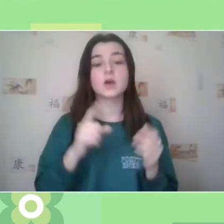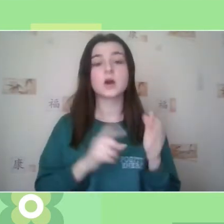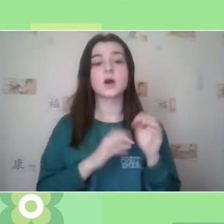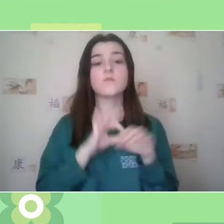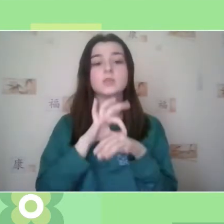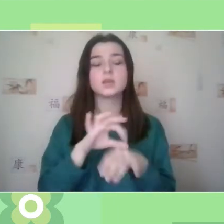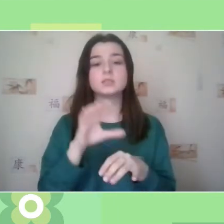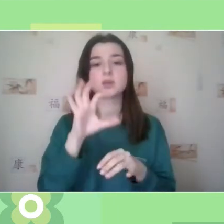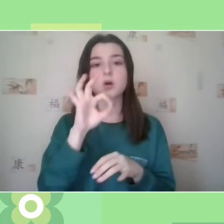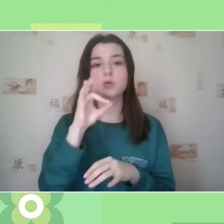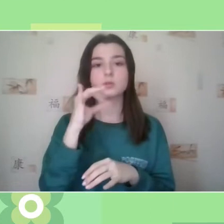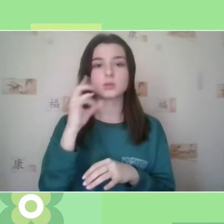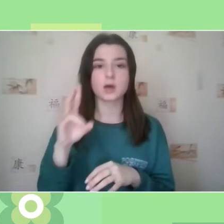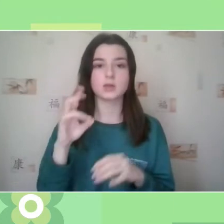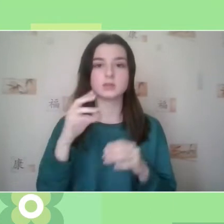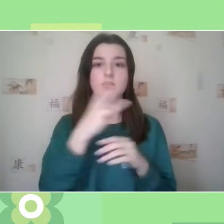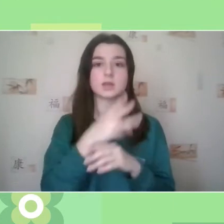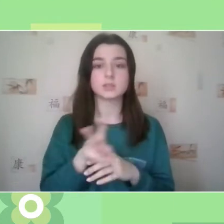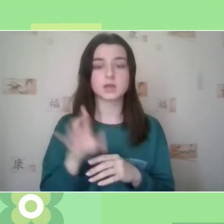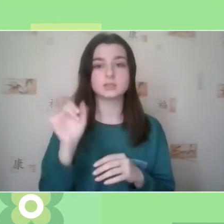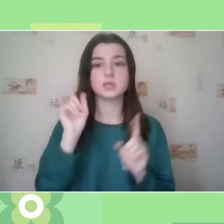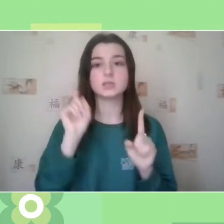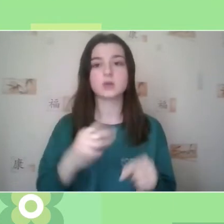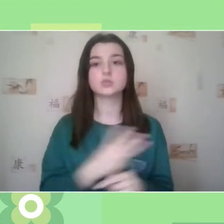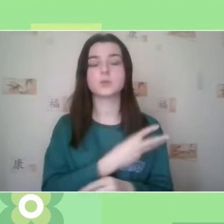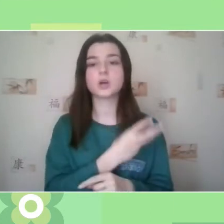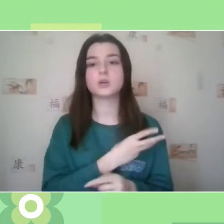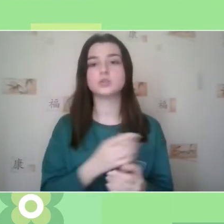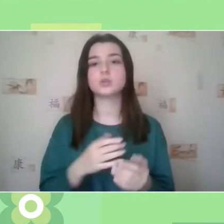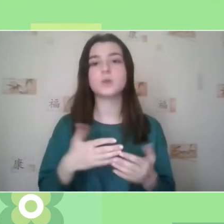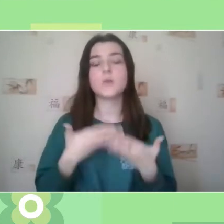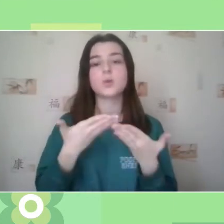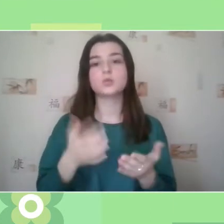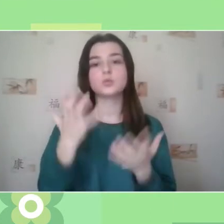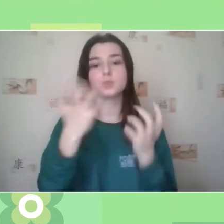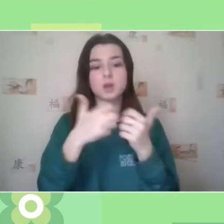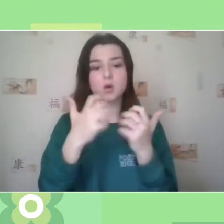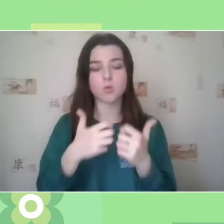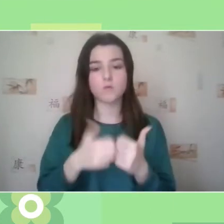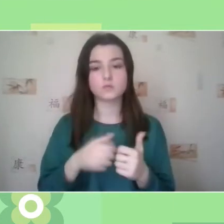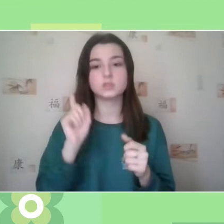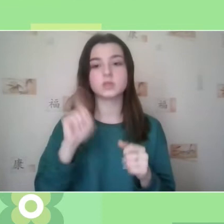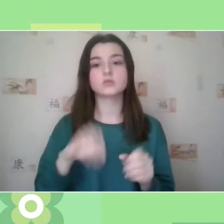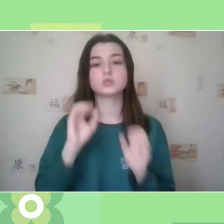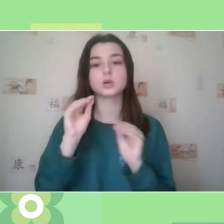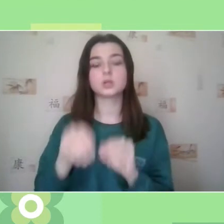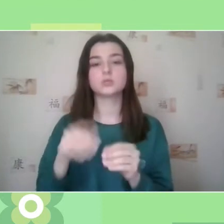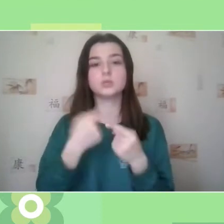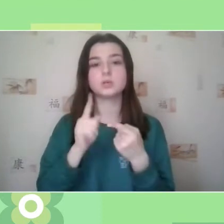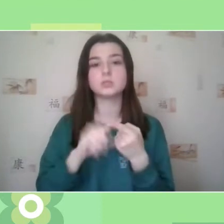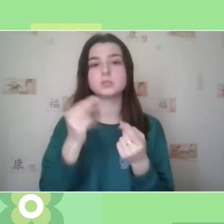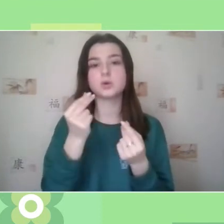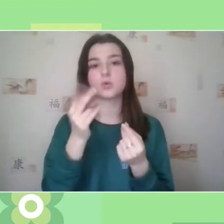онлайн-трансляція. По-друге, ми пропонуємо бажаючим присутнім журналістам підраховувати. По-третє, ми кладемо ці гроші на рахунок